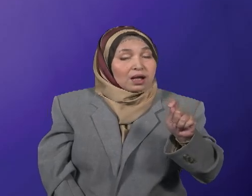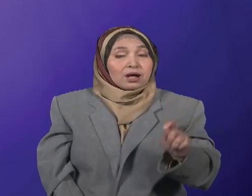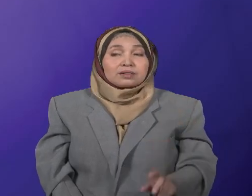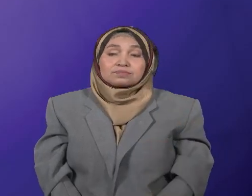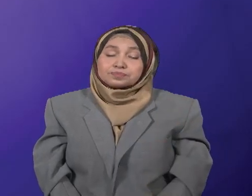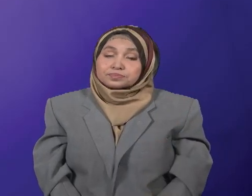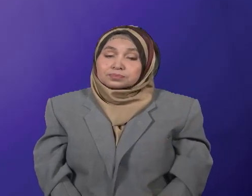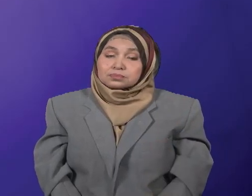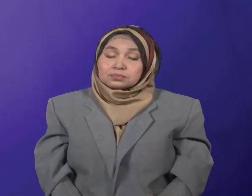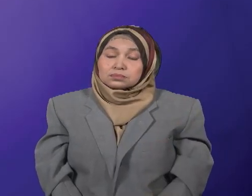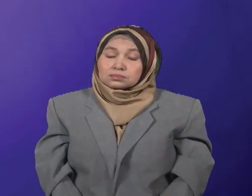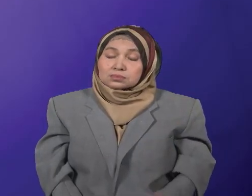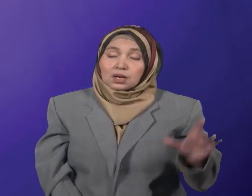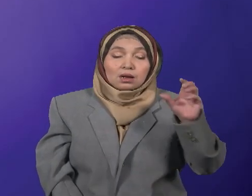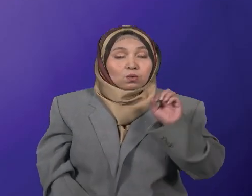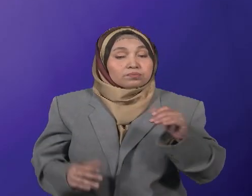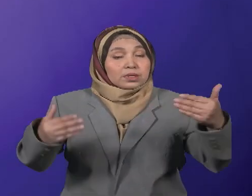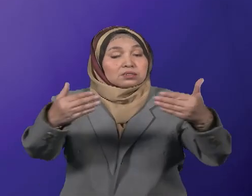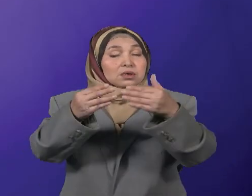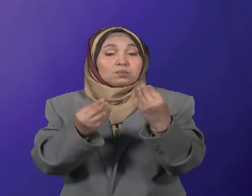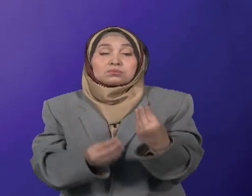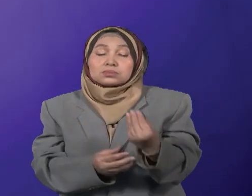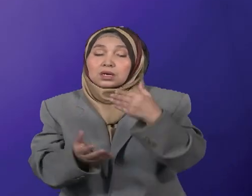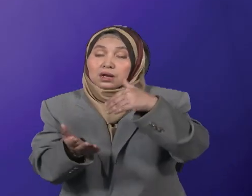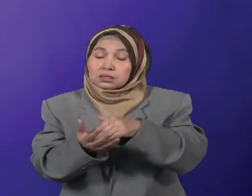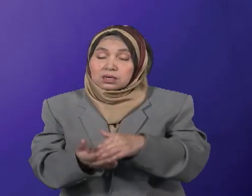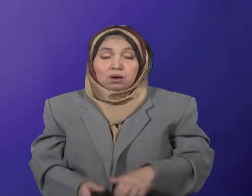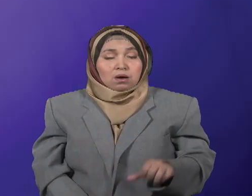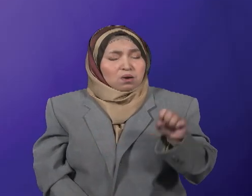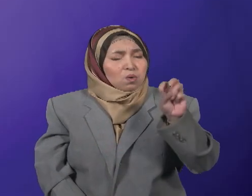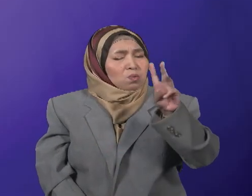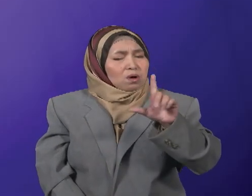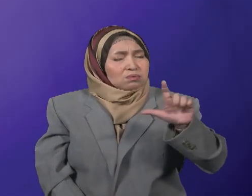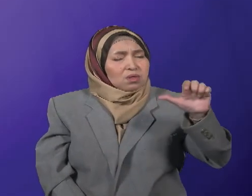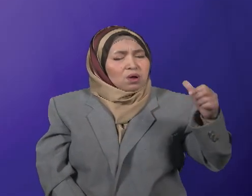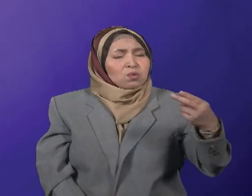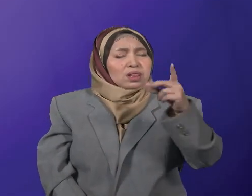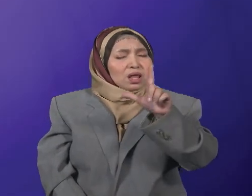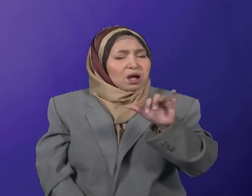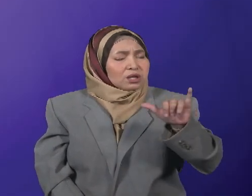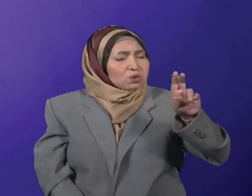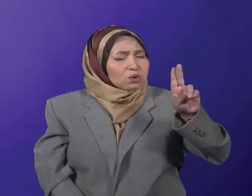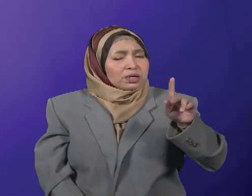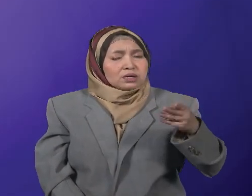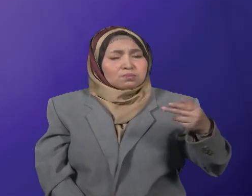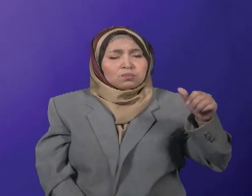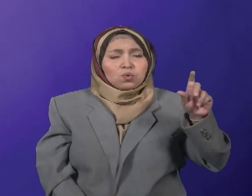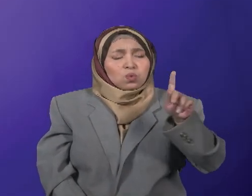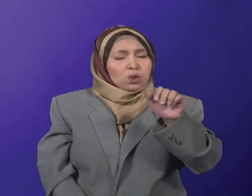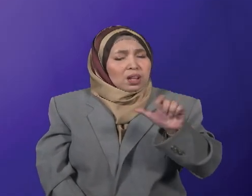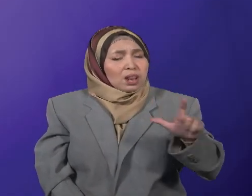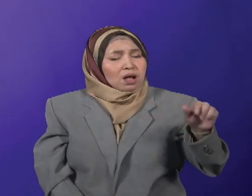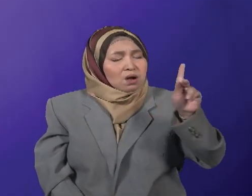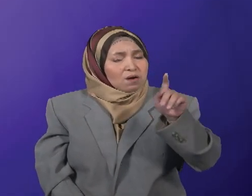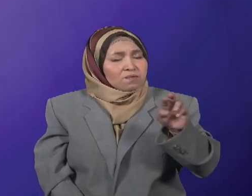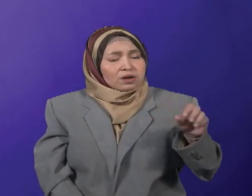الصَّدَقَاتِ. Ayolah, insyaAllah. Sambung lagi sikit lagi. وَاللَّهُ لَا يُحِبُّ كُلَّ كَفَّارٍ أَثِيمٍ. 6 kalimah saja.